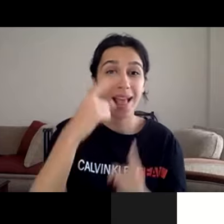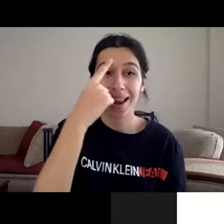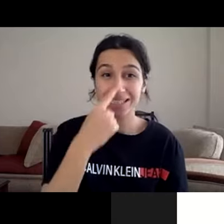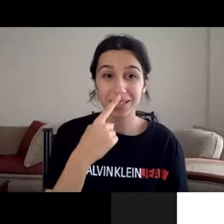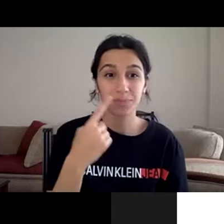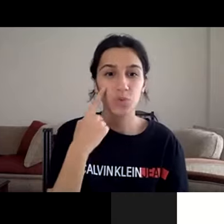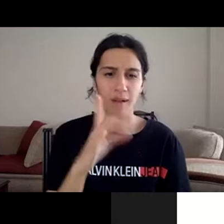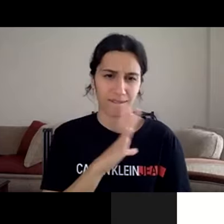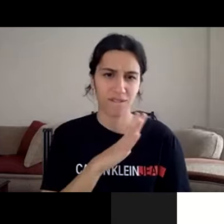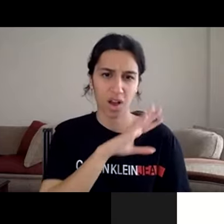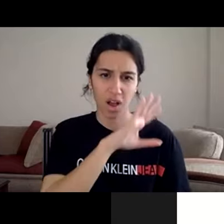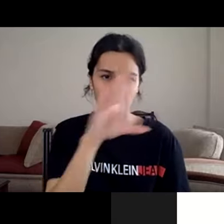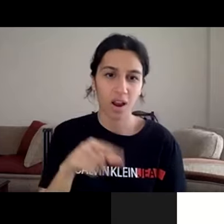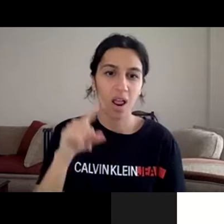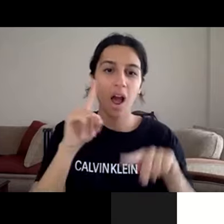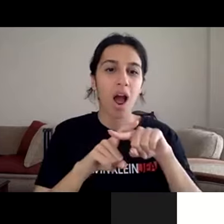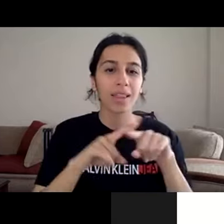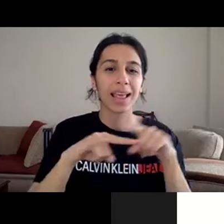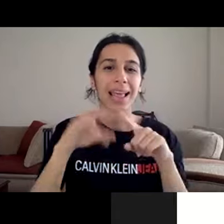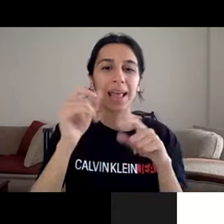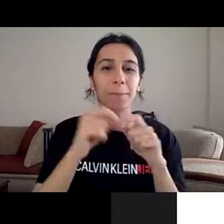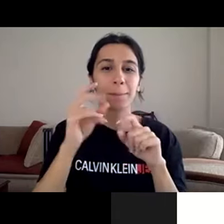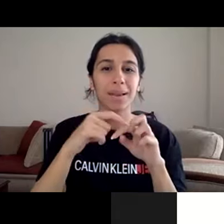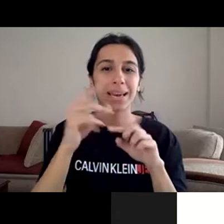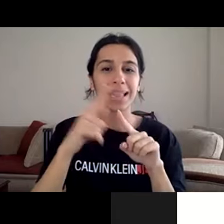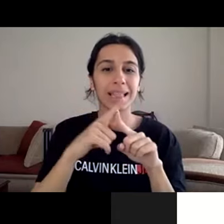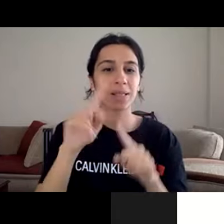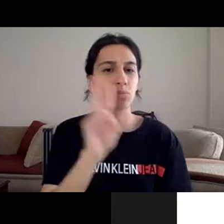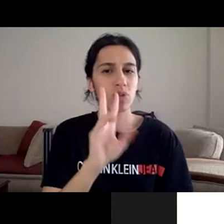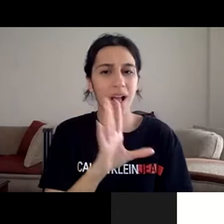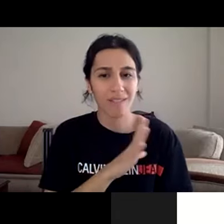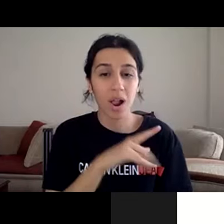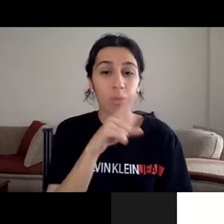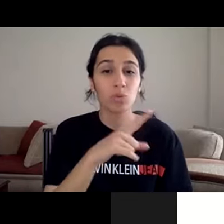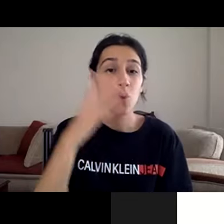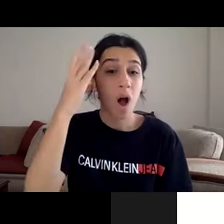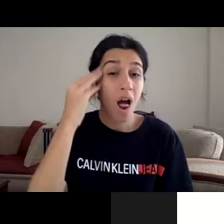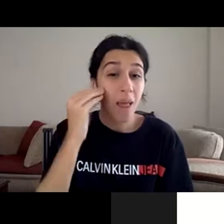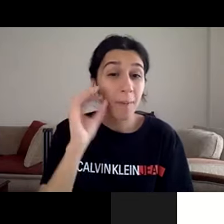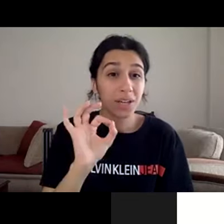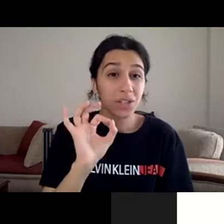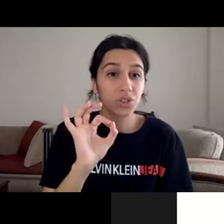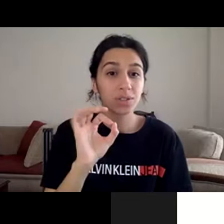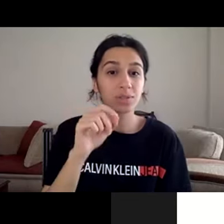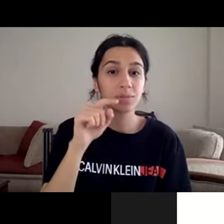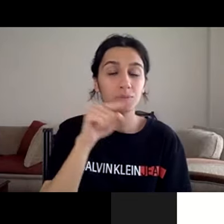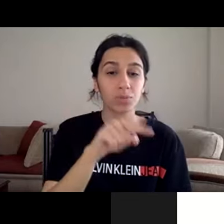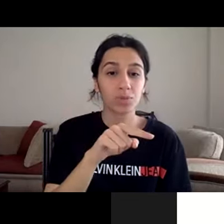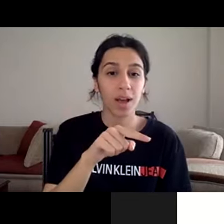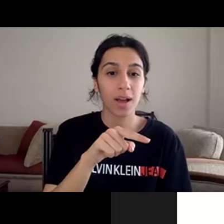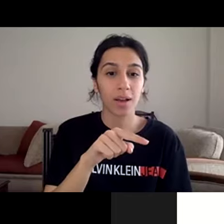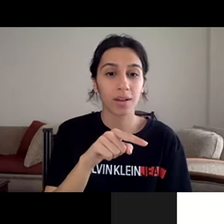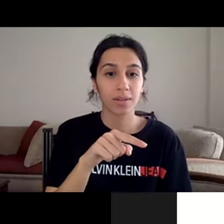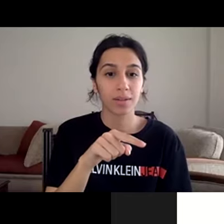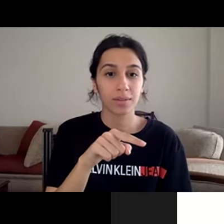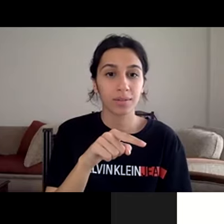var, artı şeyler var, hibrit modeller var hocam. Şimdi bunları yorumlayabilmek için buradaki ifadelerle,